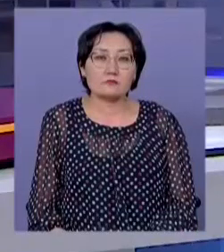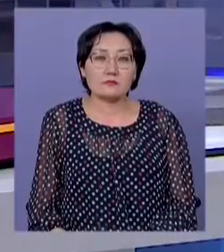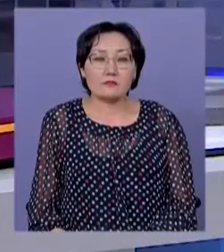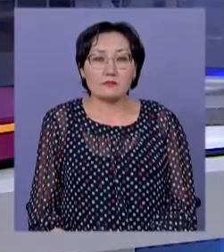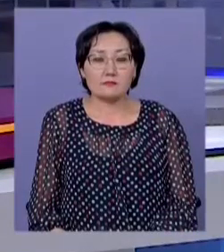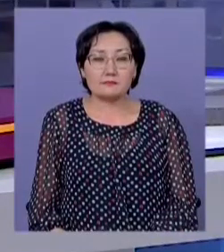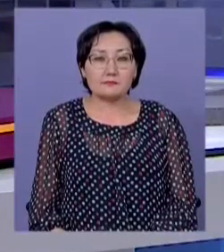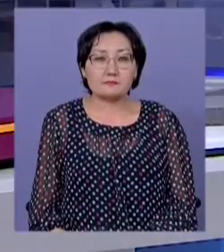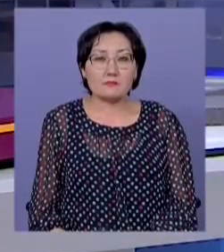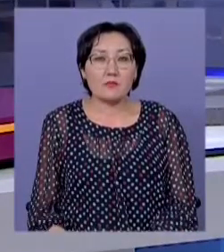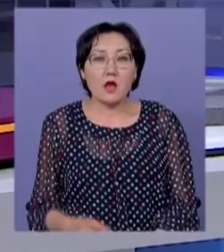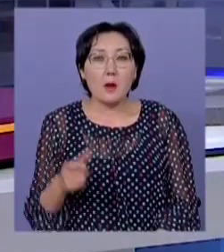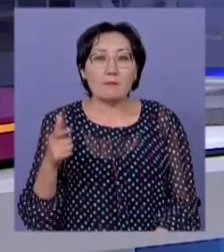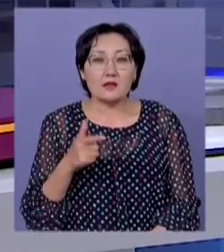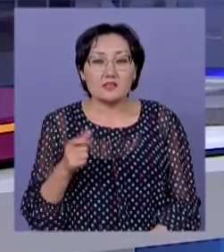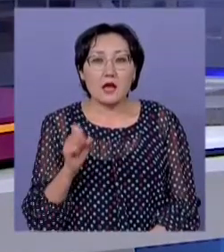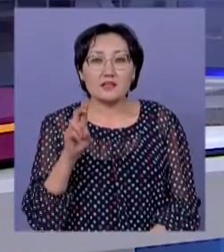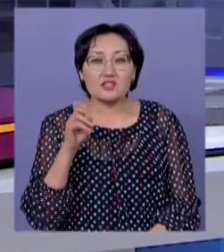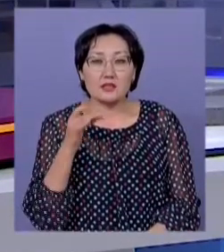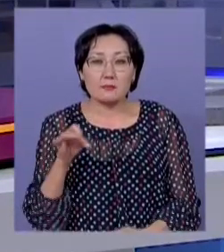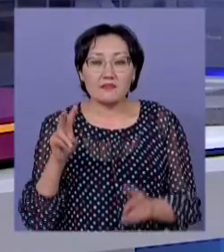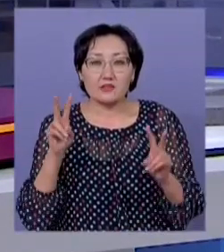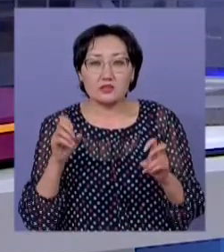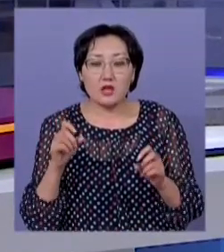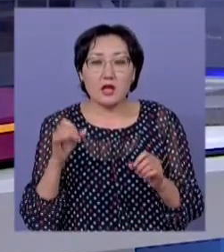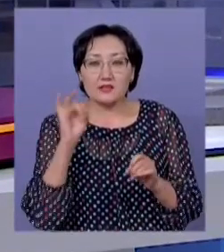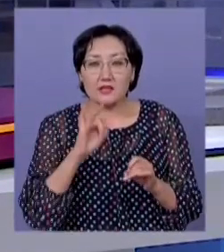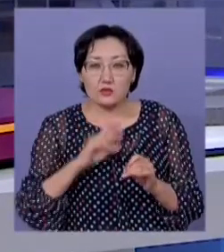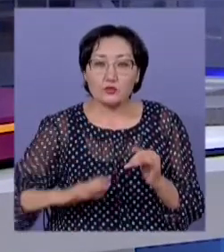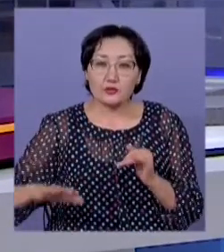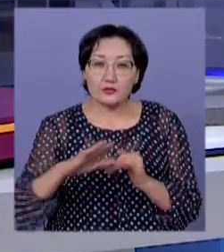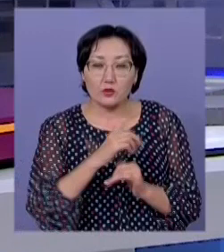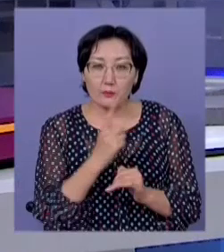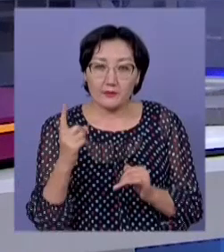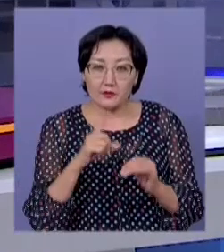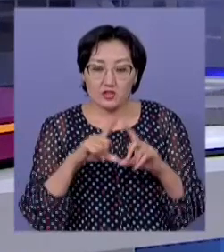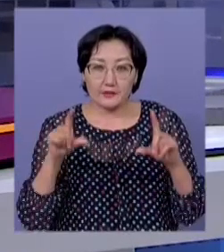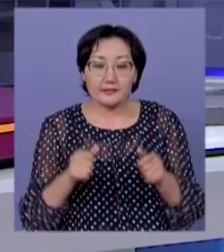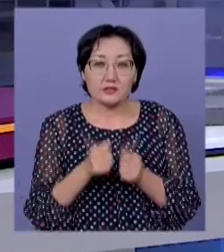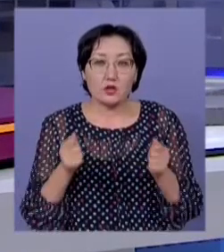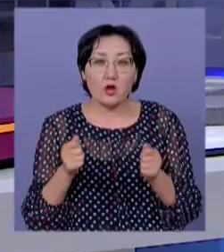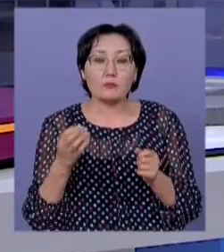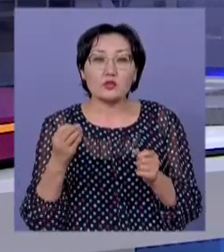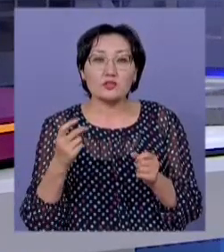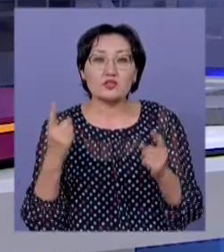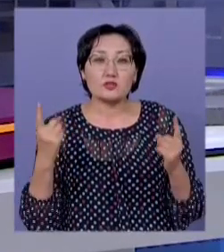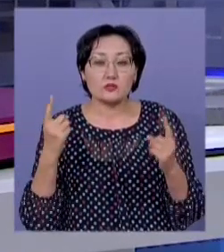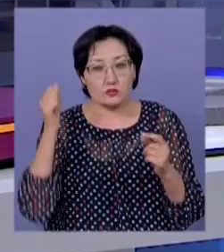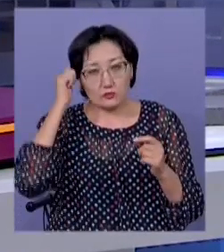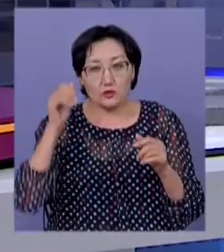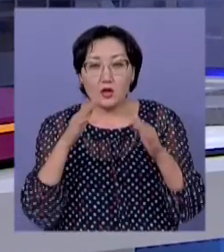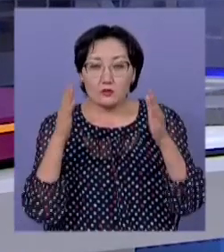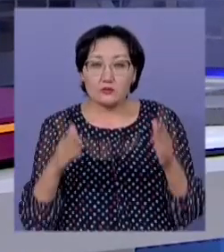Енді толығырақ. Маңғыстауда Әбіш Кекілбаев атындағы тарихи өлкетану мұражайы ашылды. Бұдан бөлек еңселі